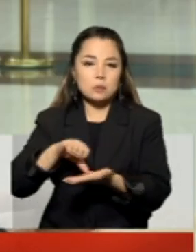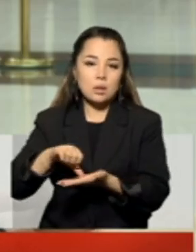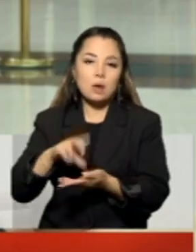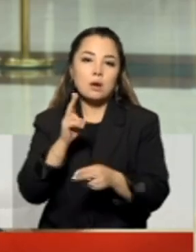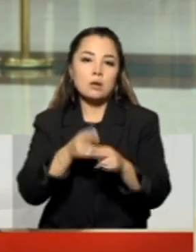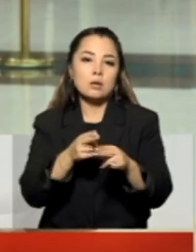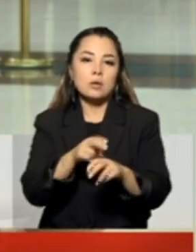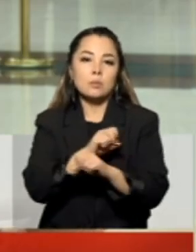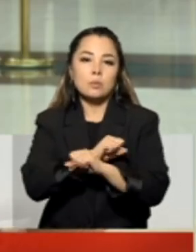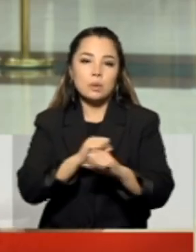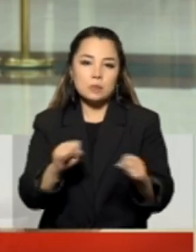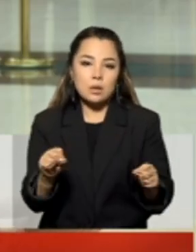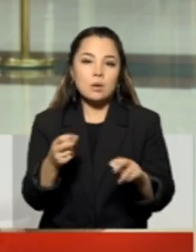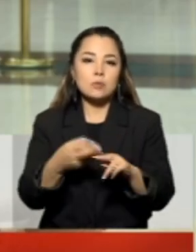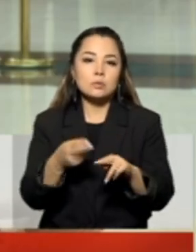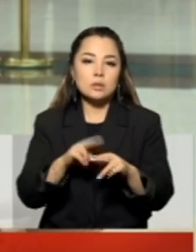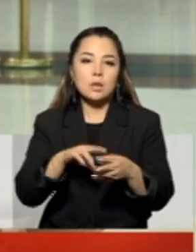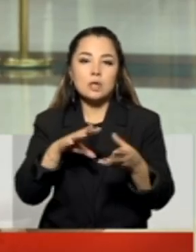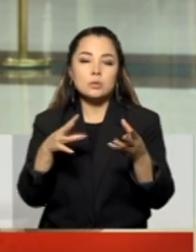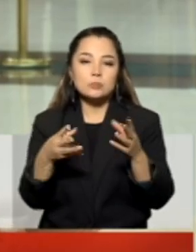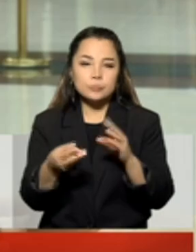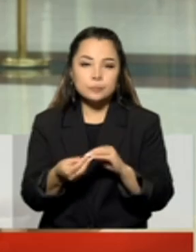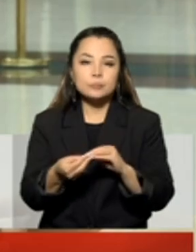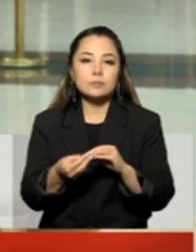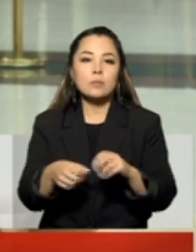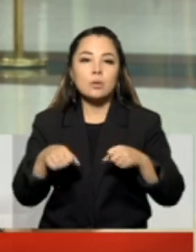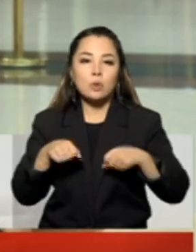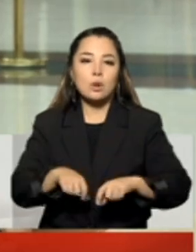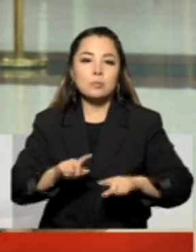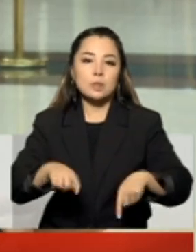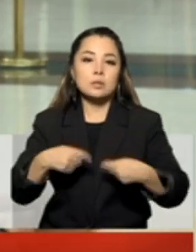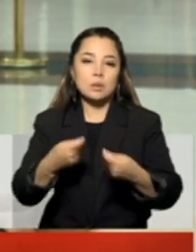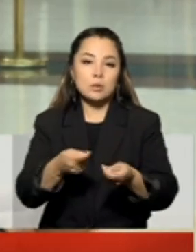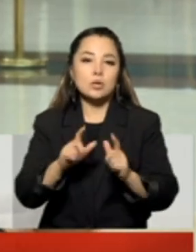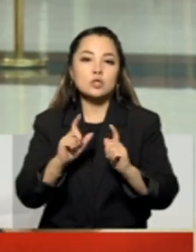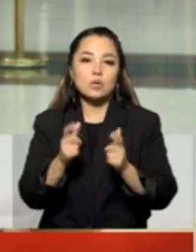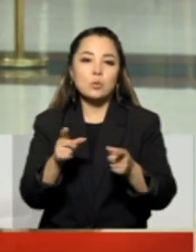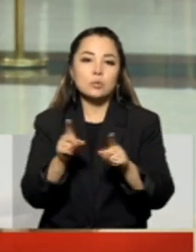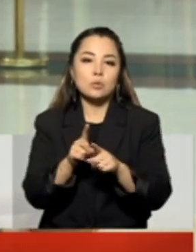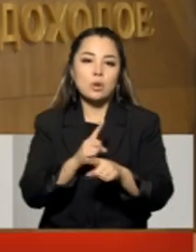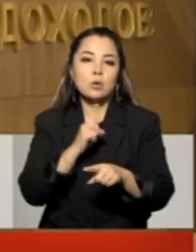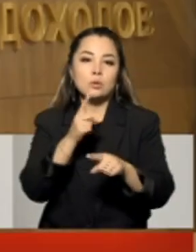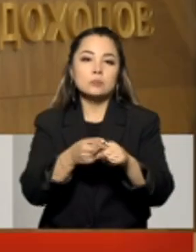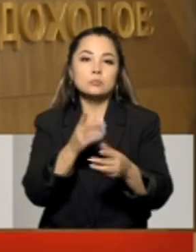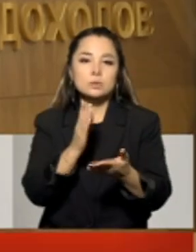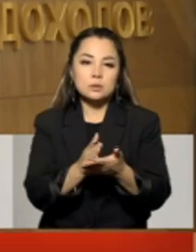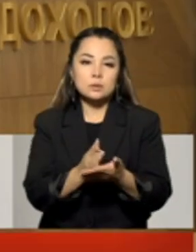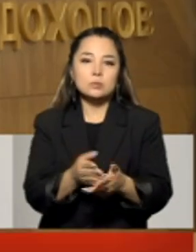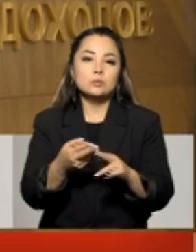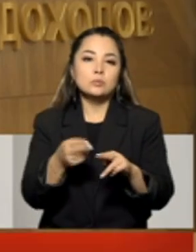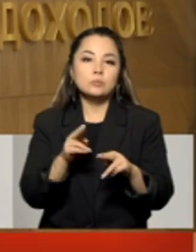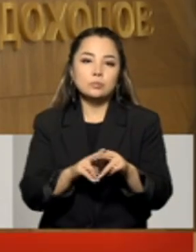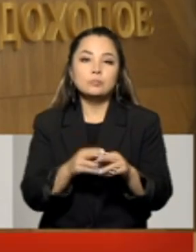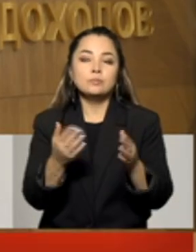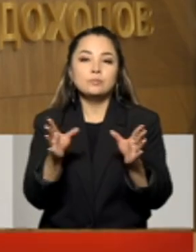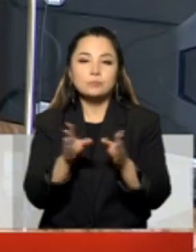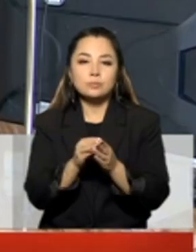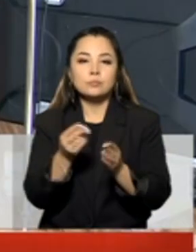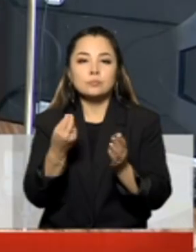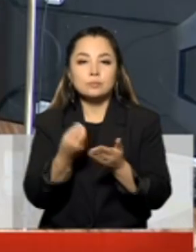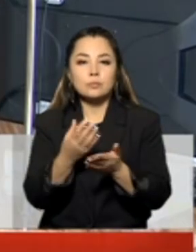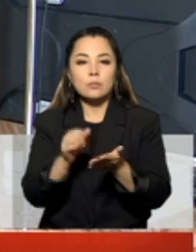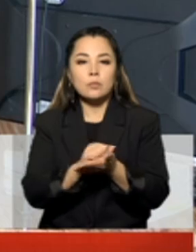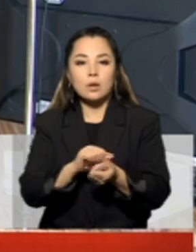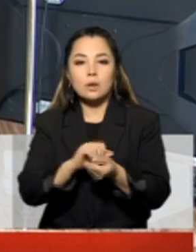кедергі жасамау керек. Жалпы осындай құқық берілгенімен осындай шектеулер қосымша бар. Сонымен бірге олар бағалы